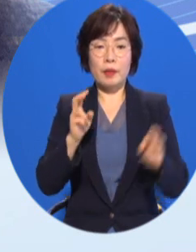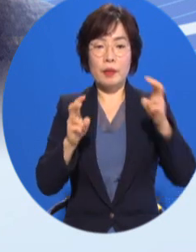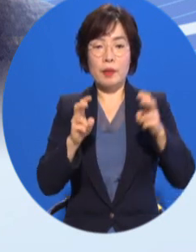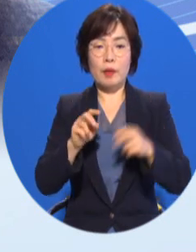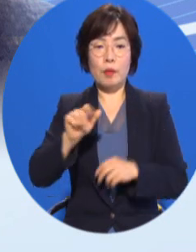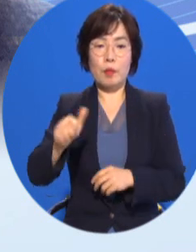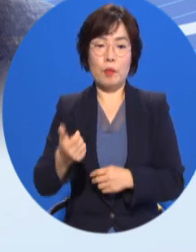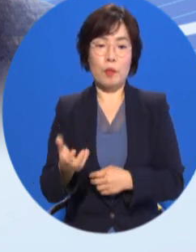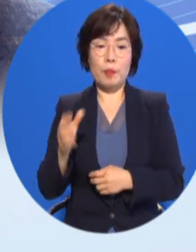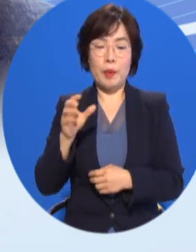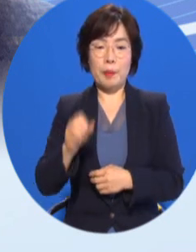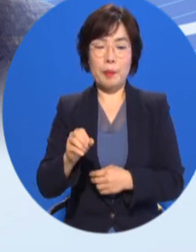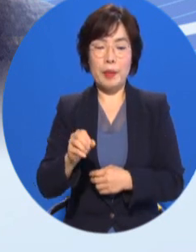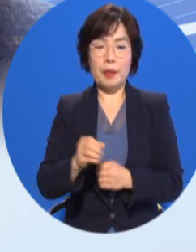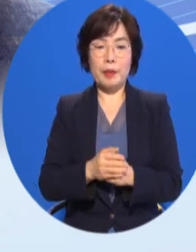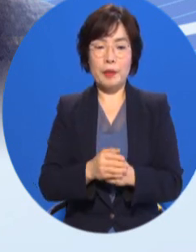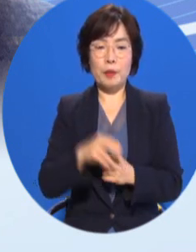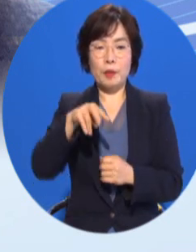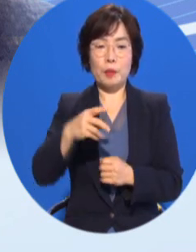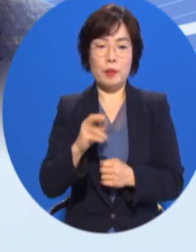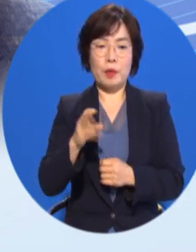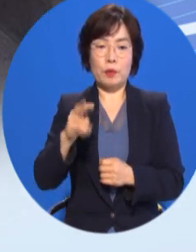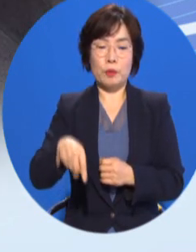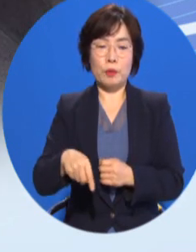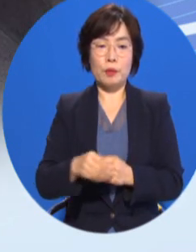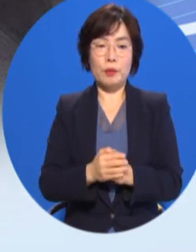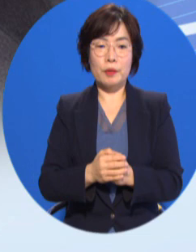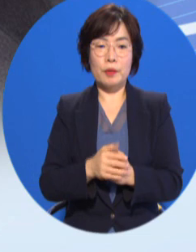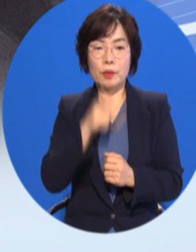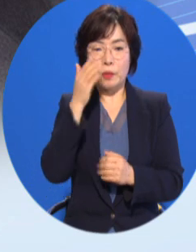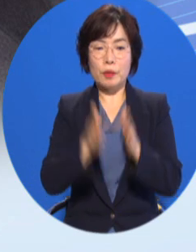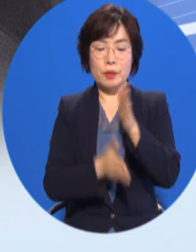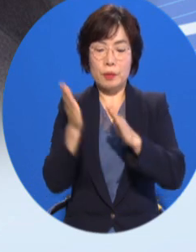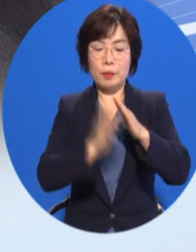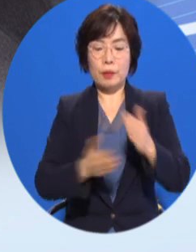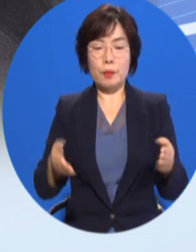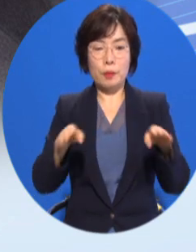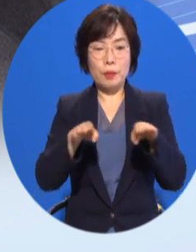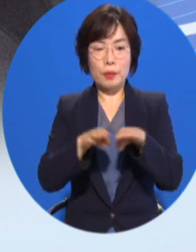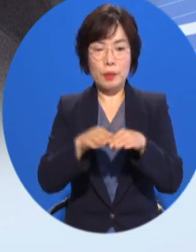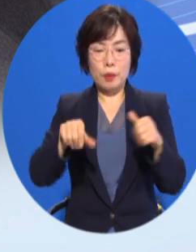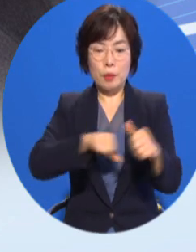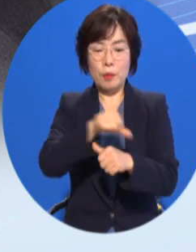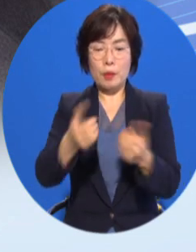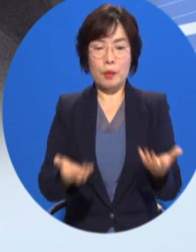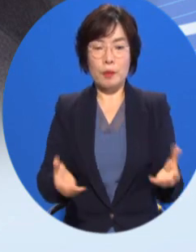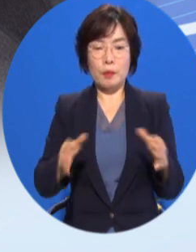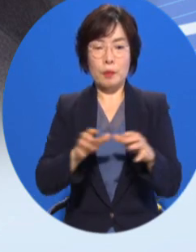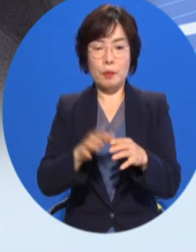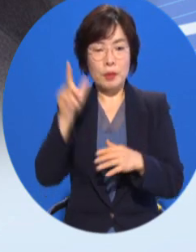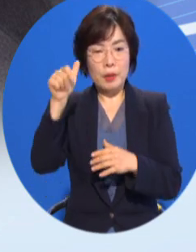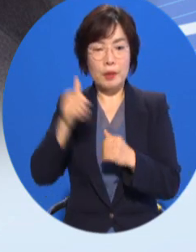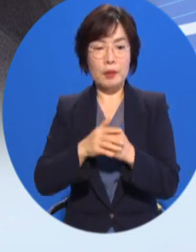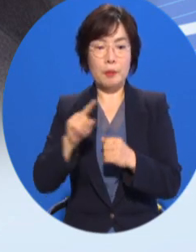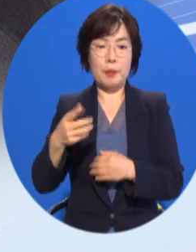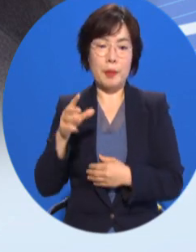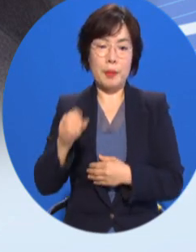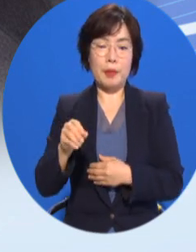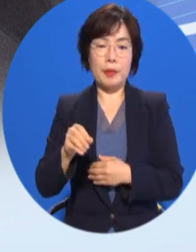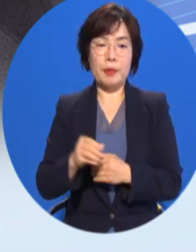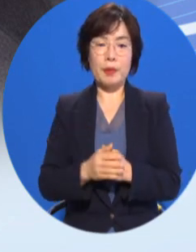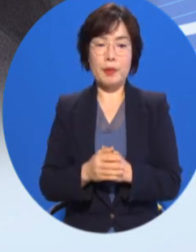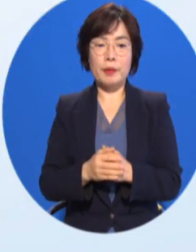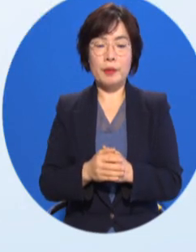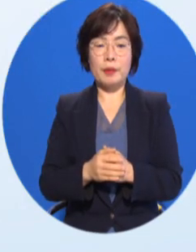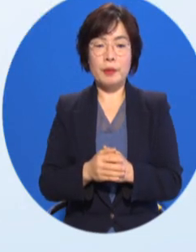송영수 주식회사 서강기업 회장 500만 원, 여수시 도시관리공단 환경사업소 소장 이경태회 직원 100만